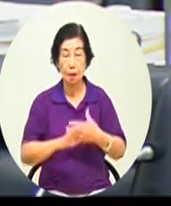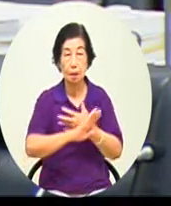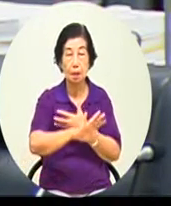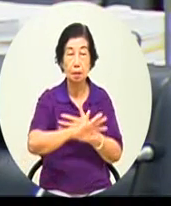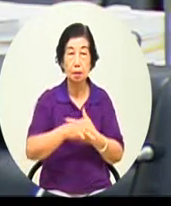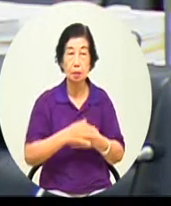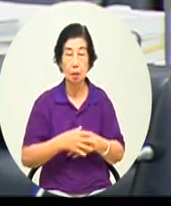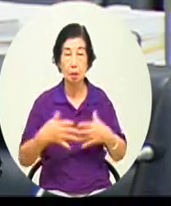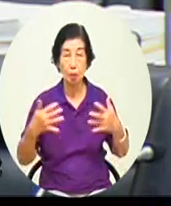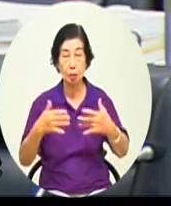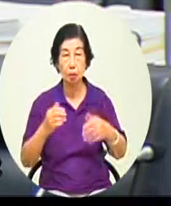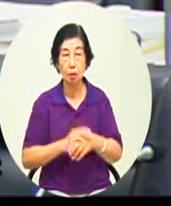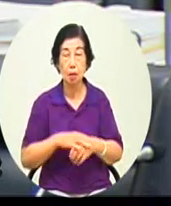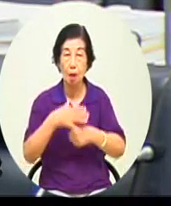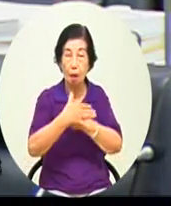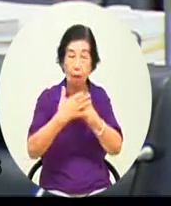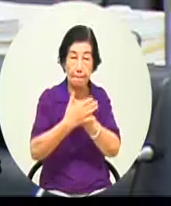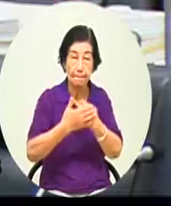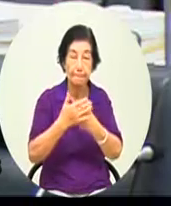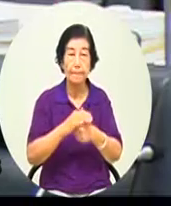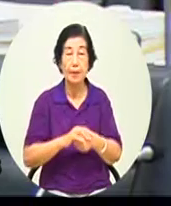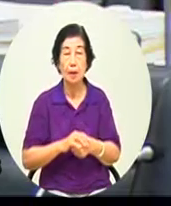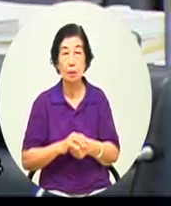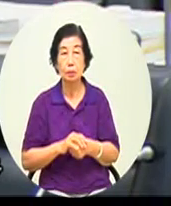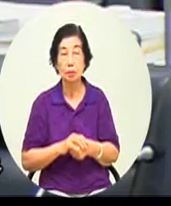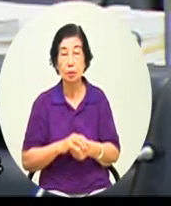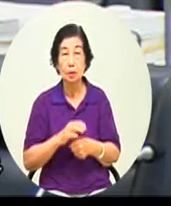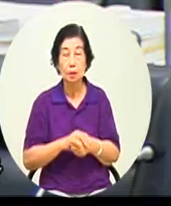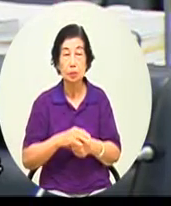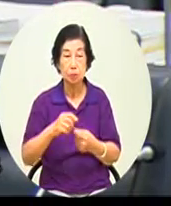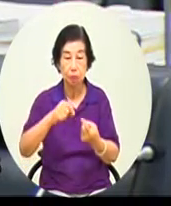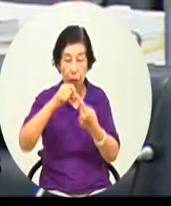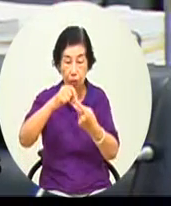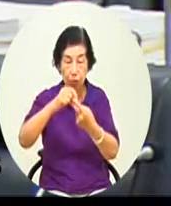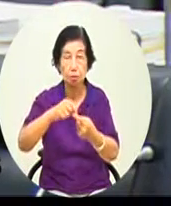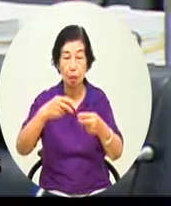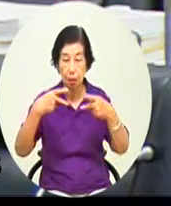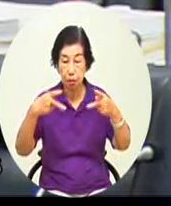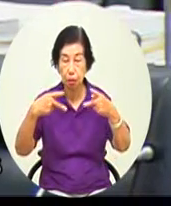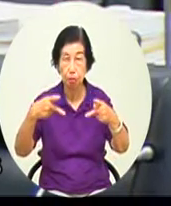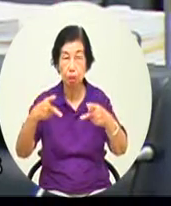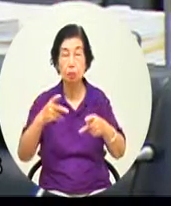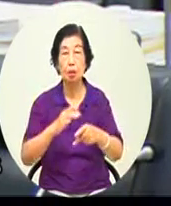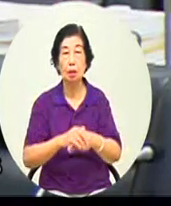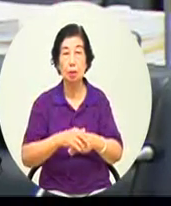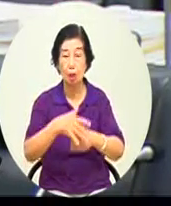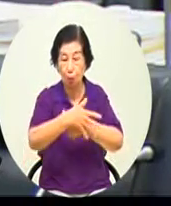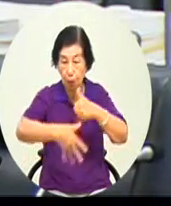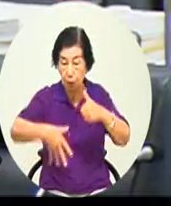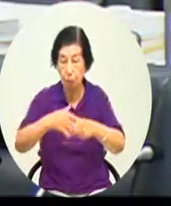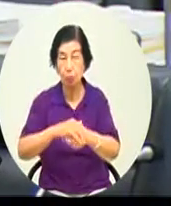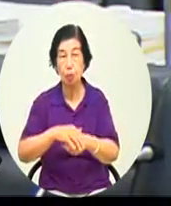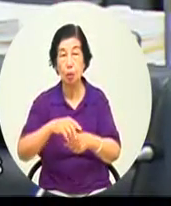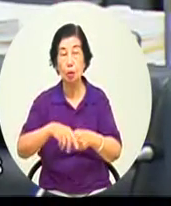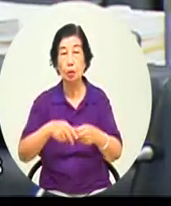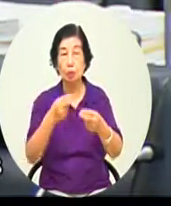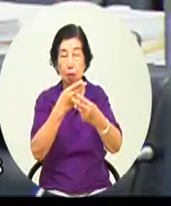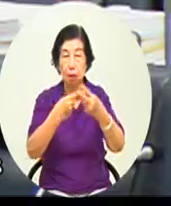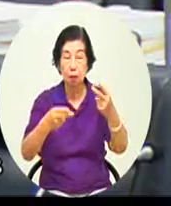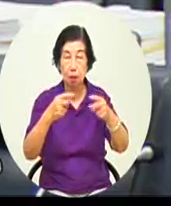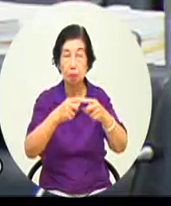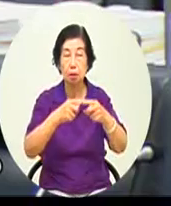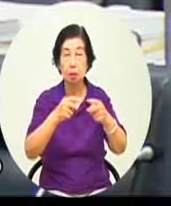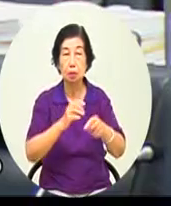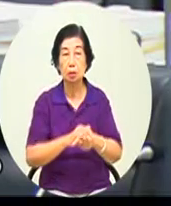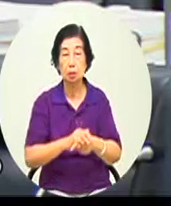是要保护我们的我们的大众运输系统的这些的乘客的一个安全。我想经过